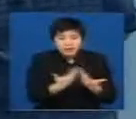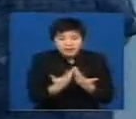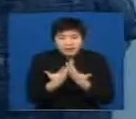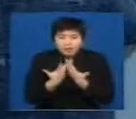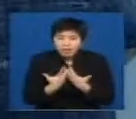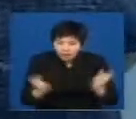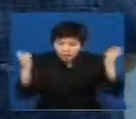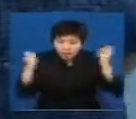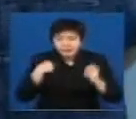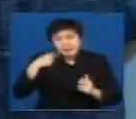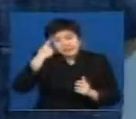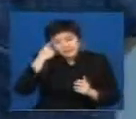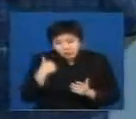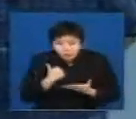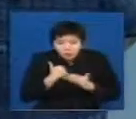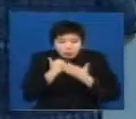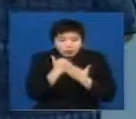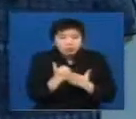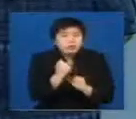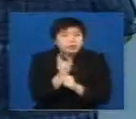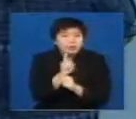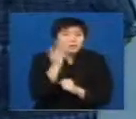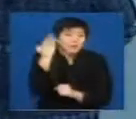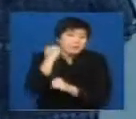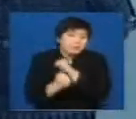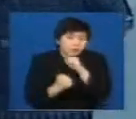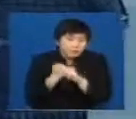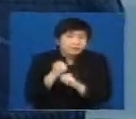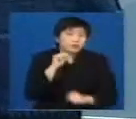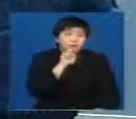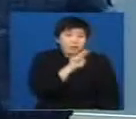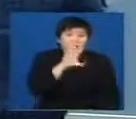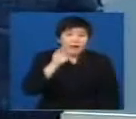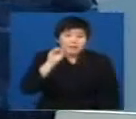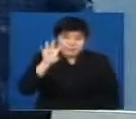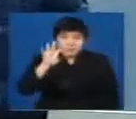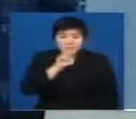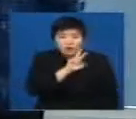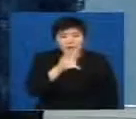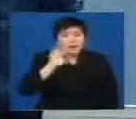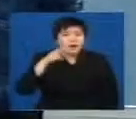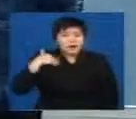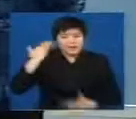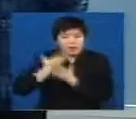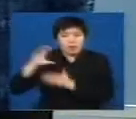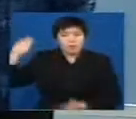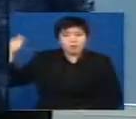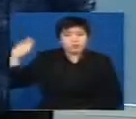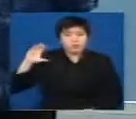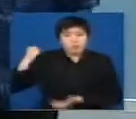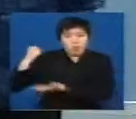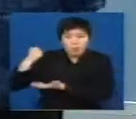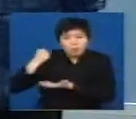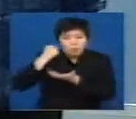หายไปจะทำอะไรยังไงซึ่งเมื่อปี54-55ที่เกิดเหตุเราก็ช่วยไปเยอะนะใช้เงินที่เราเคยมีเ